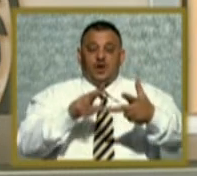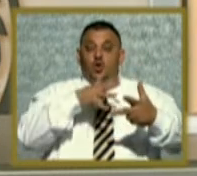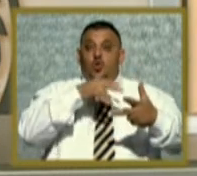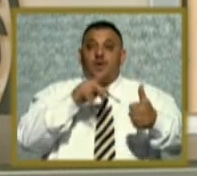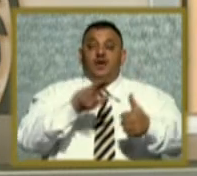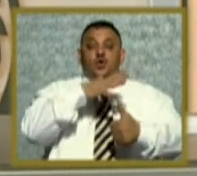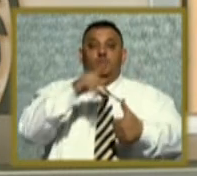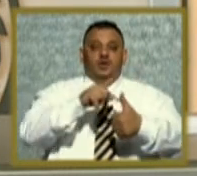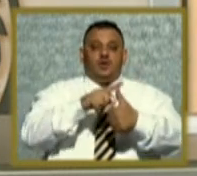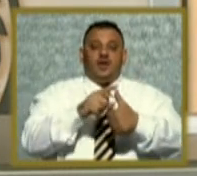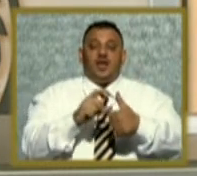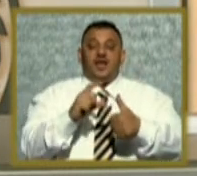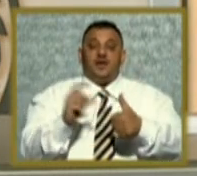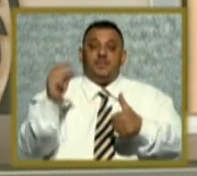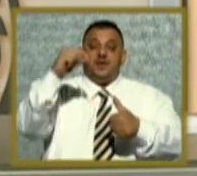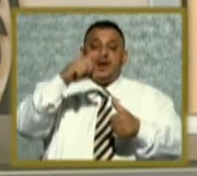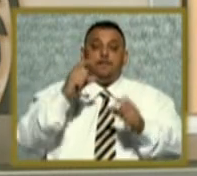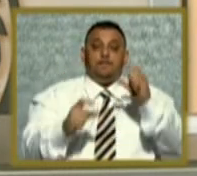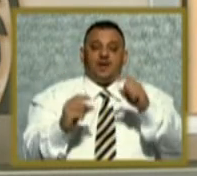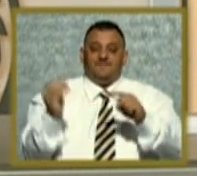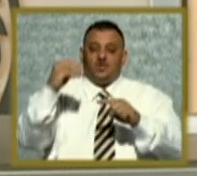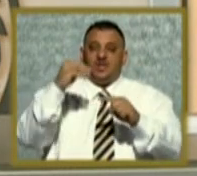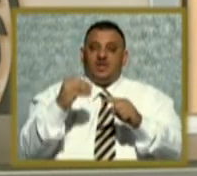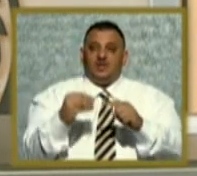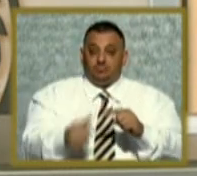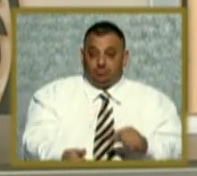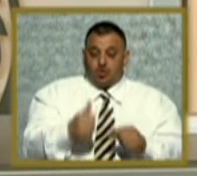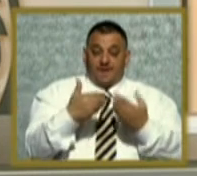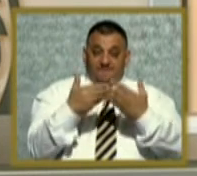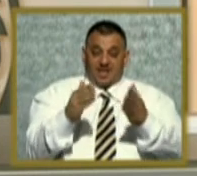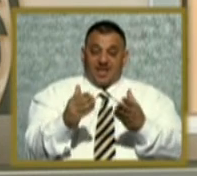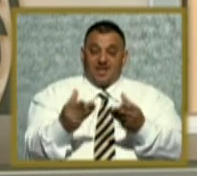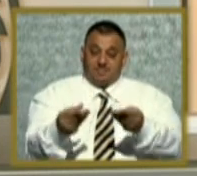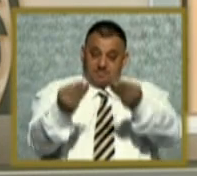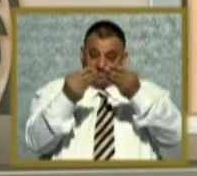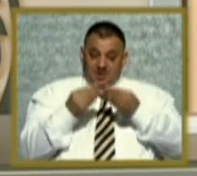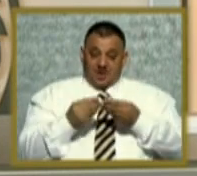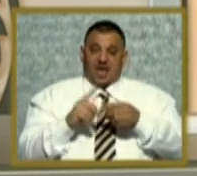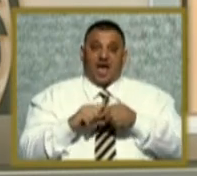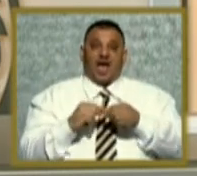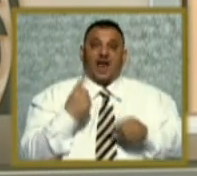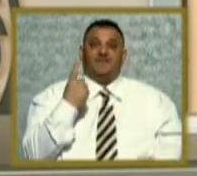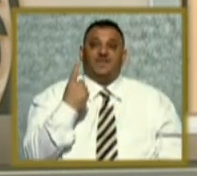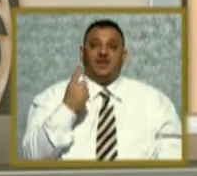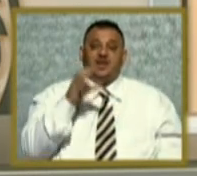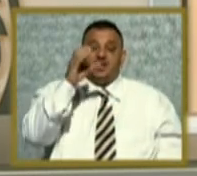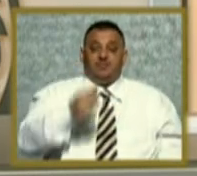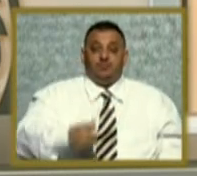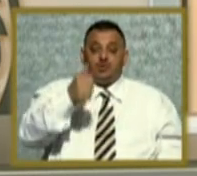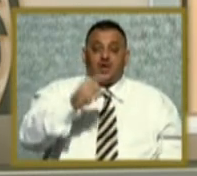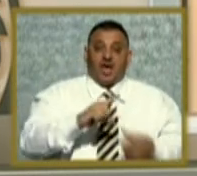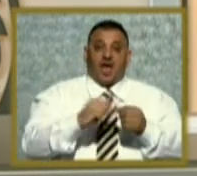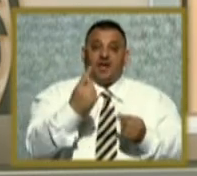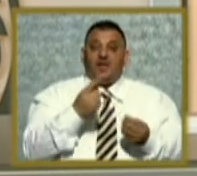عن جوائز البنك، يقول أحيانا بعض البنوك تقول لك افتح حساب عندنا وانتظر السحب ثم يعطونك